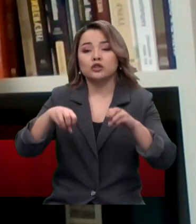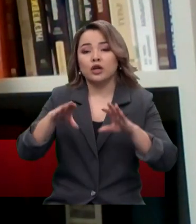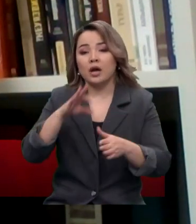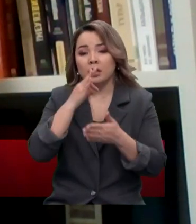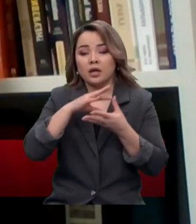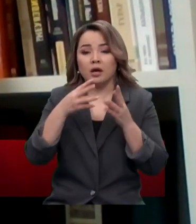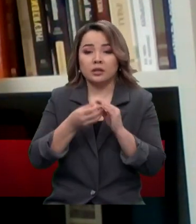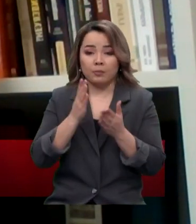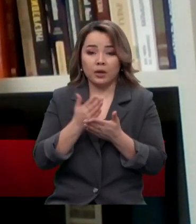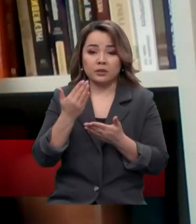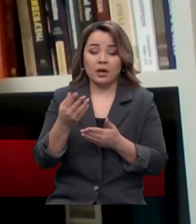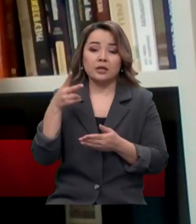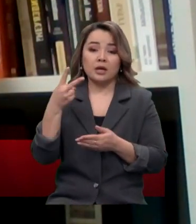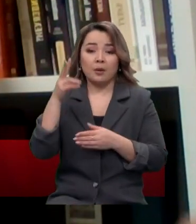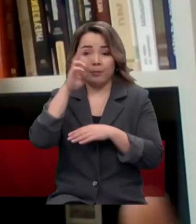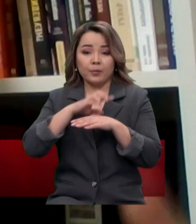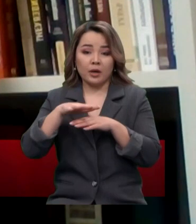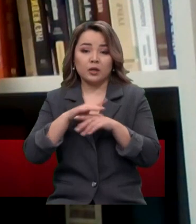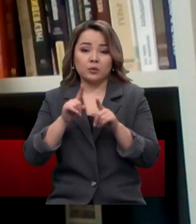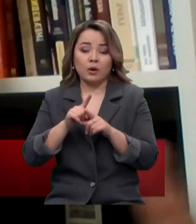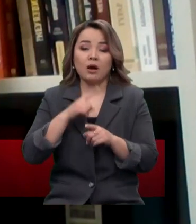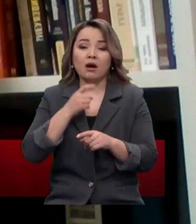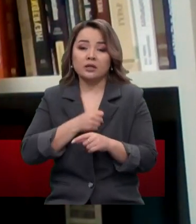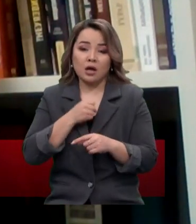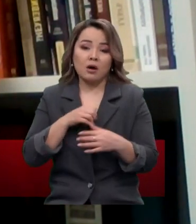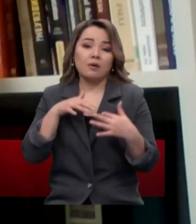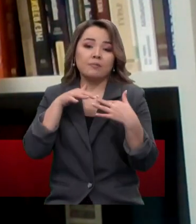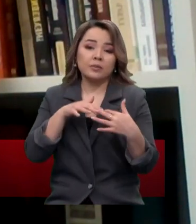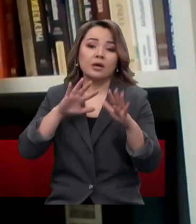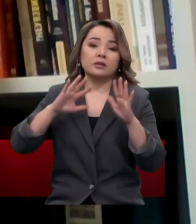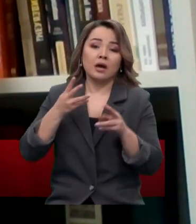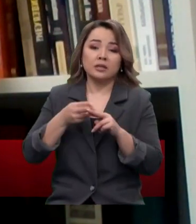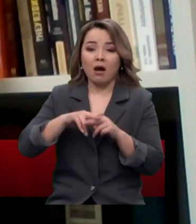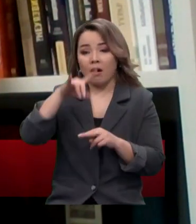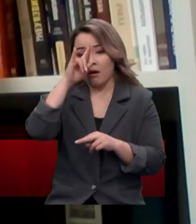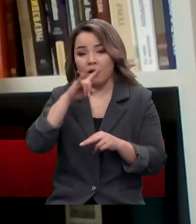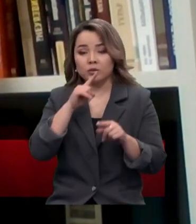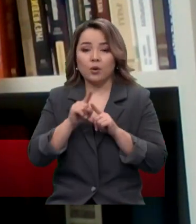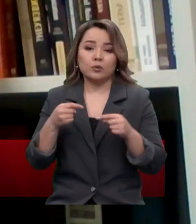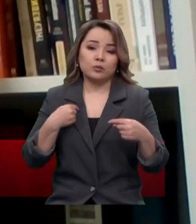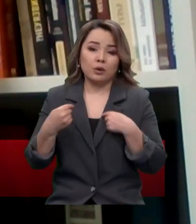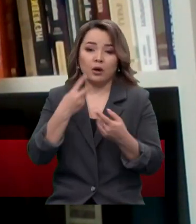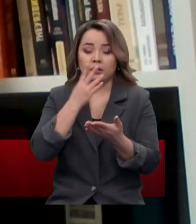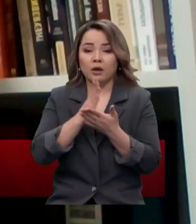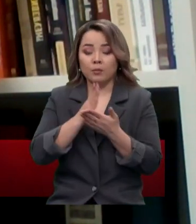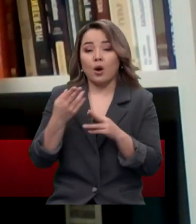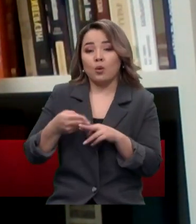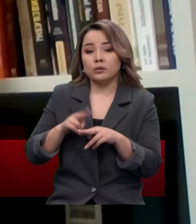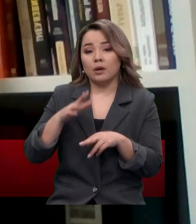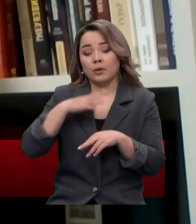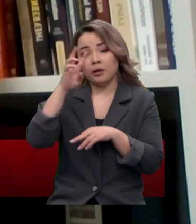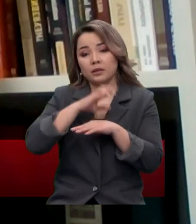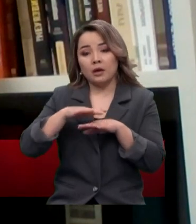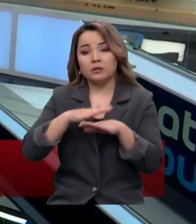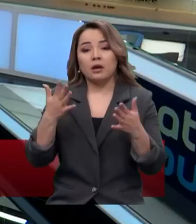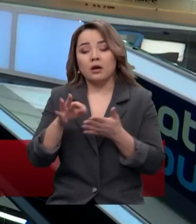алатын. Ал екі мемлекет арасында әскери қақтығыс болған жағдайда бұның Қазақстан үшін де зардабы өте ауыр болмақ. Осындайда біздің ел ресми түрде